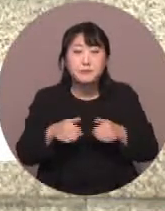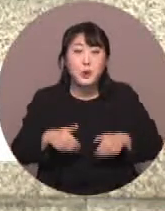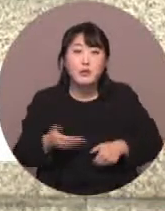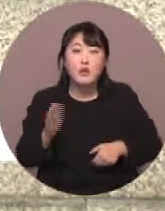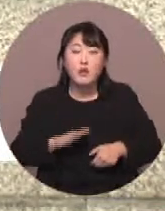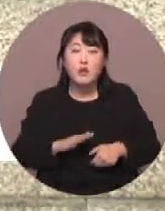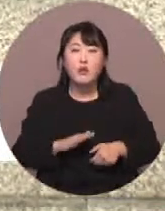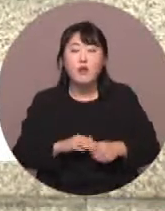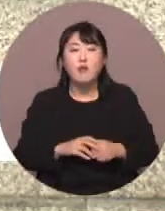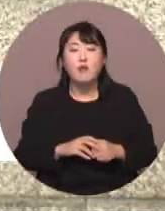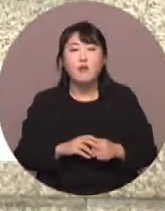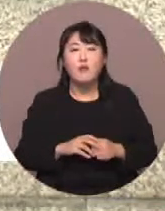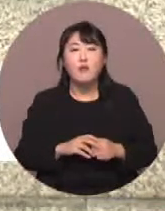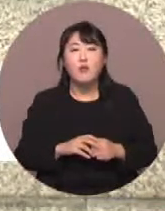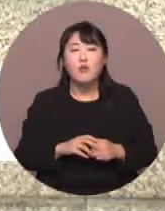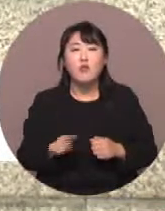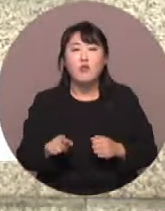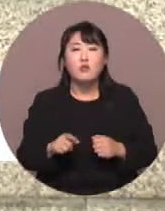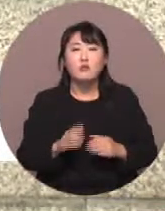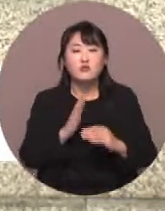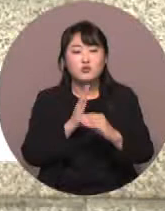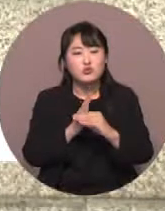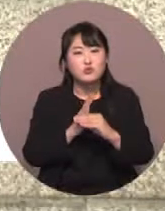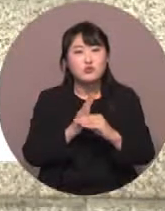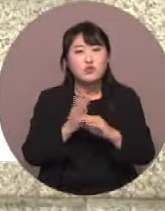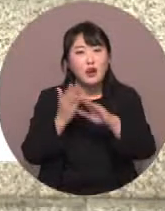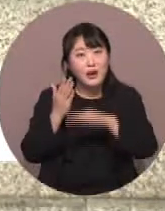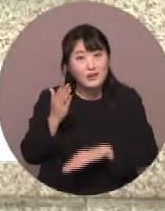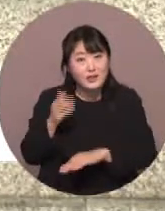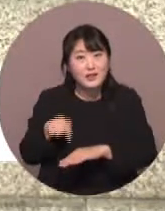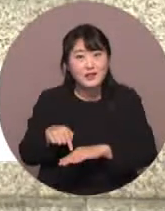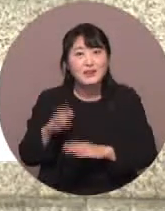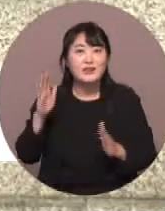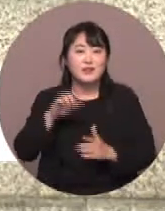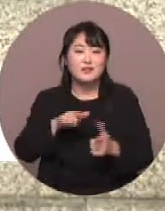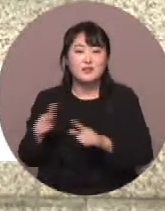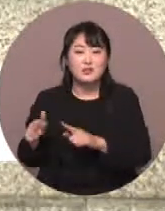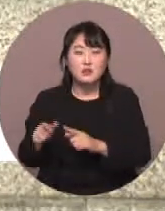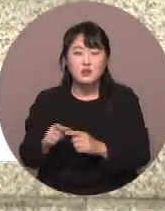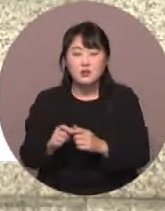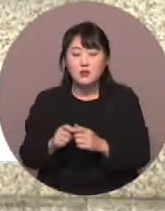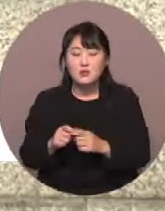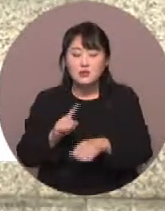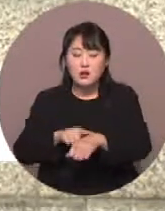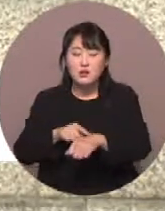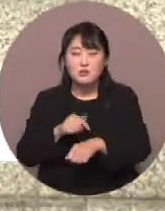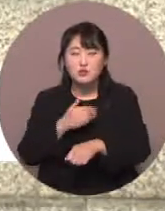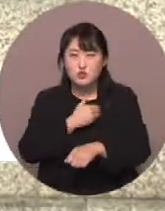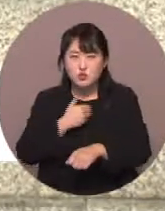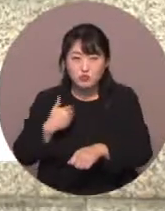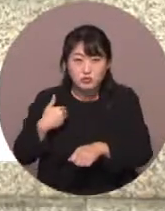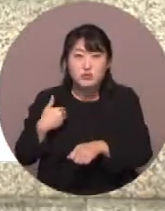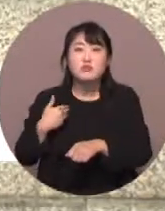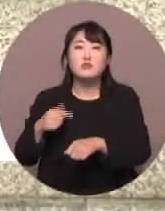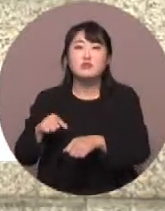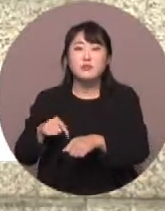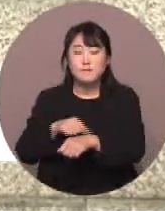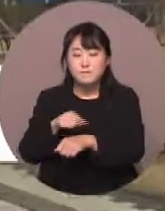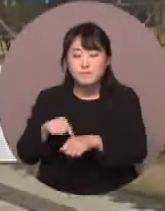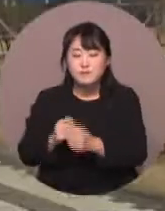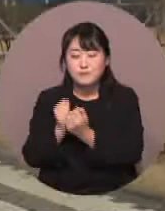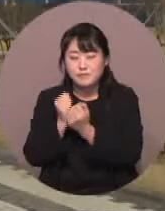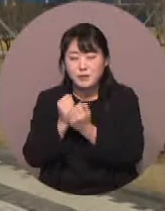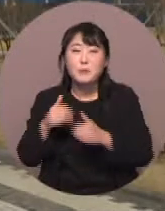조금 어려운 부분이 있는거죠 그래서 예쁜 하이컷 학생들한테 는 합은 차 보니 제 설명을 해줘야 되는 시간이 좀 길어야